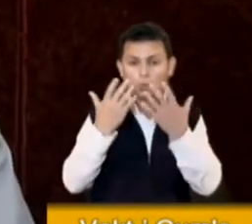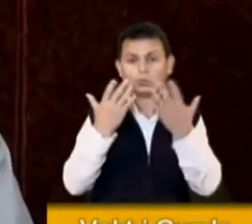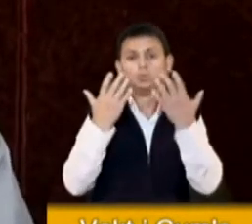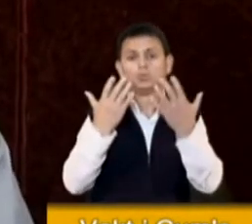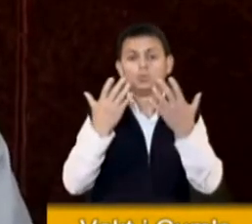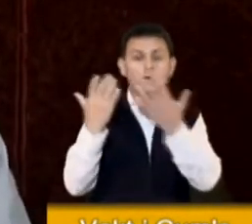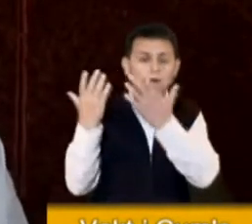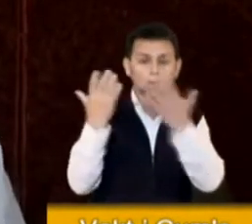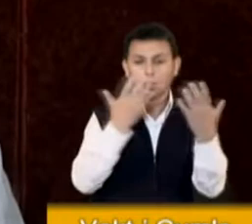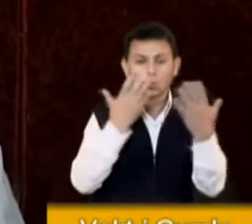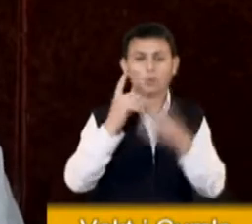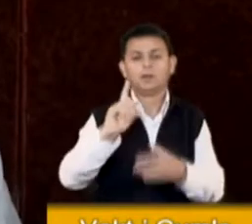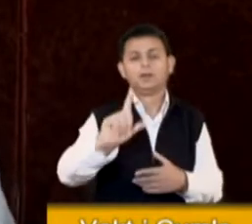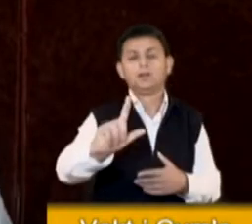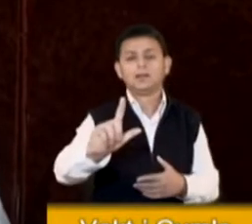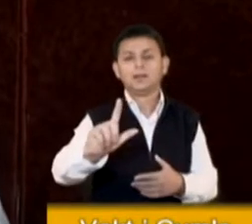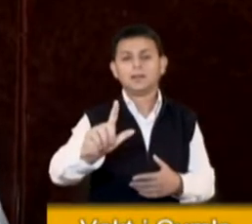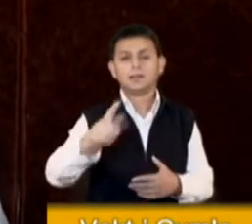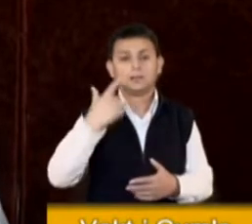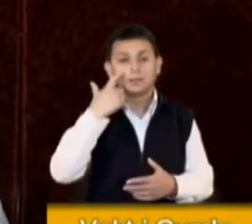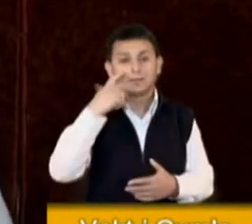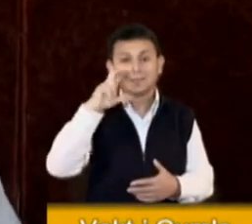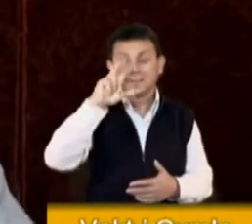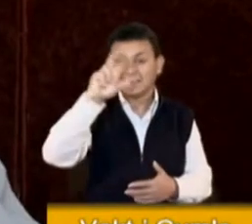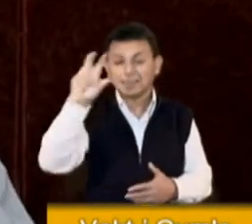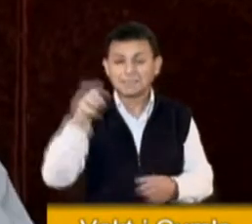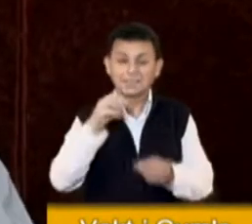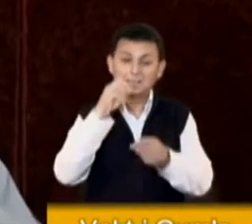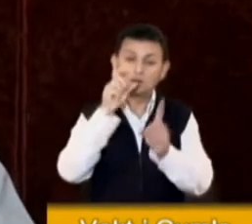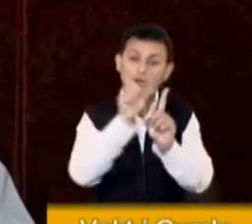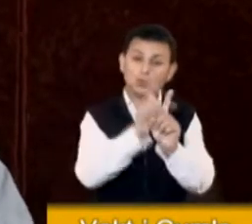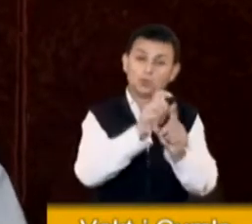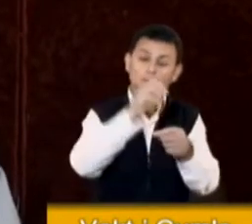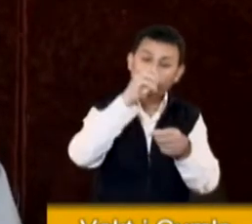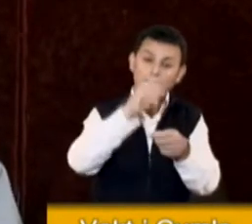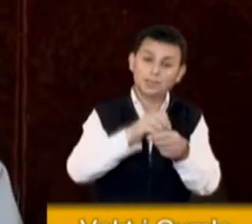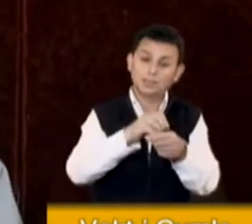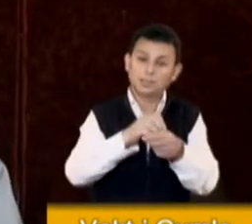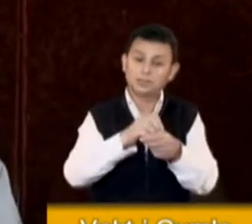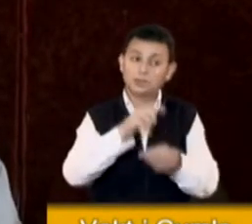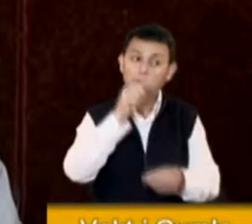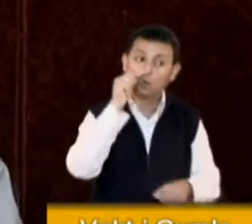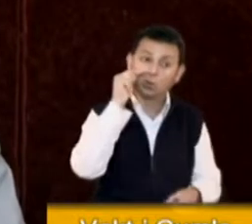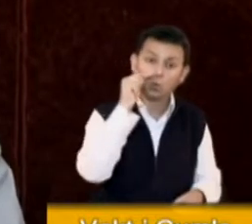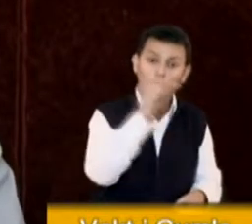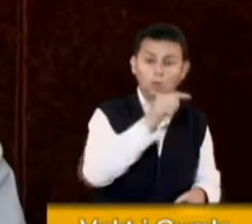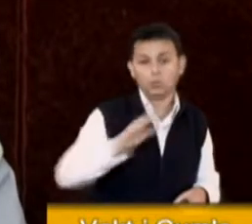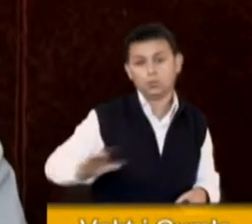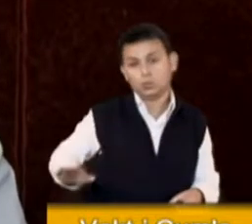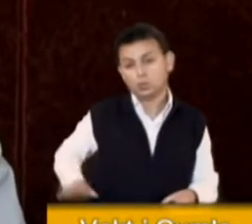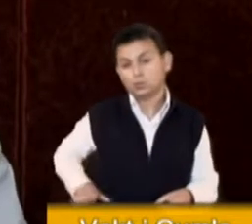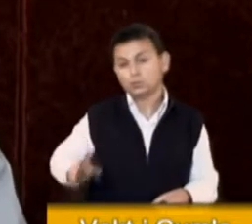çünkü nazardan etkilenen veya nazardan etkilenmesi endişesi olanlara